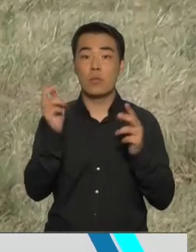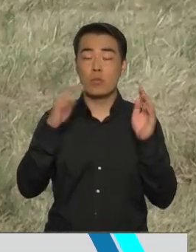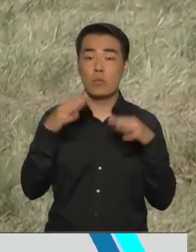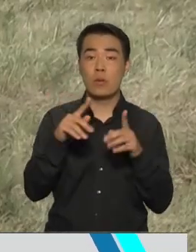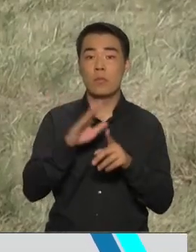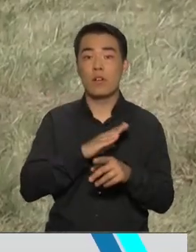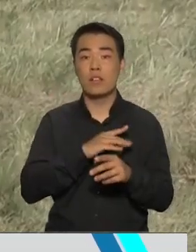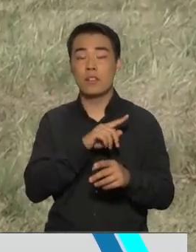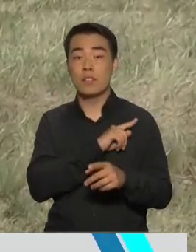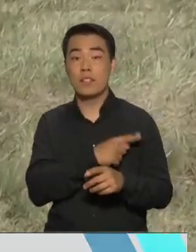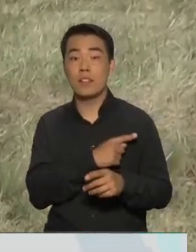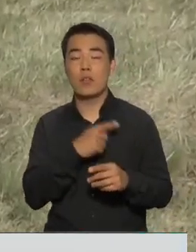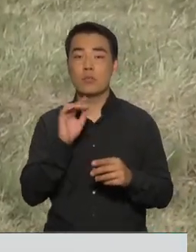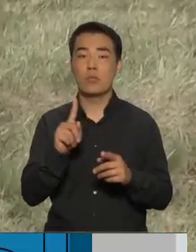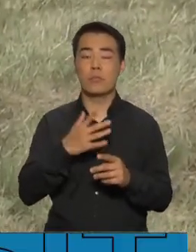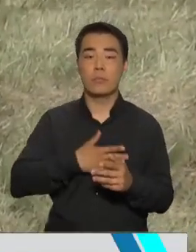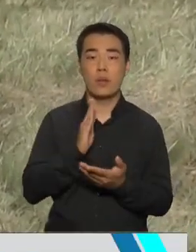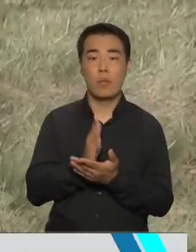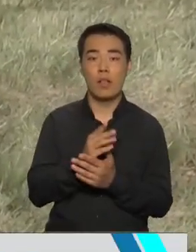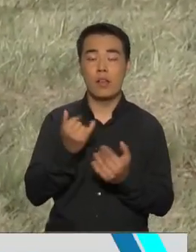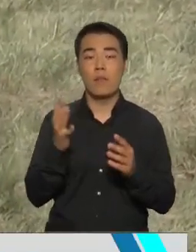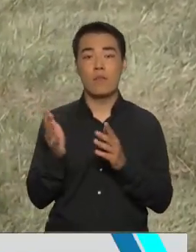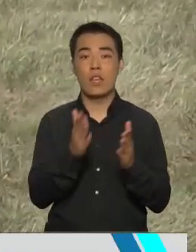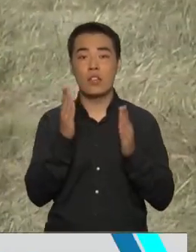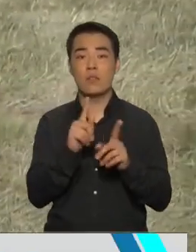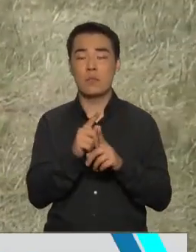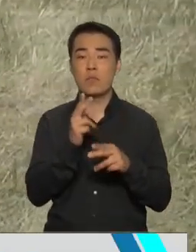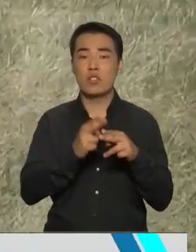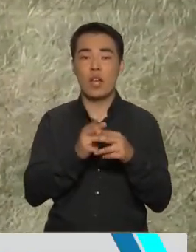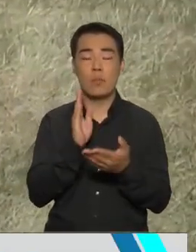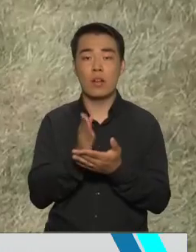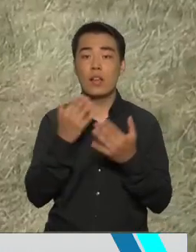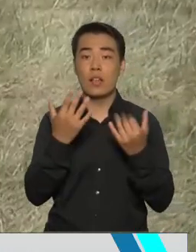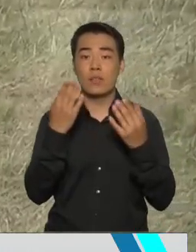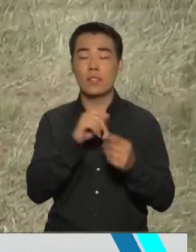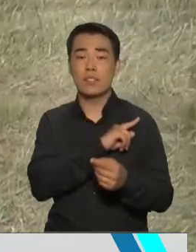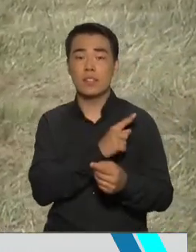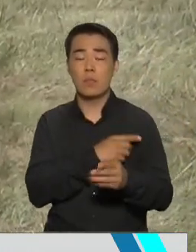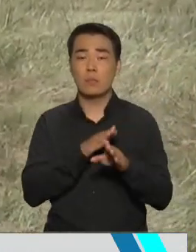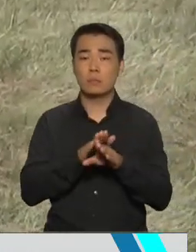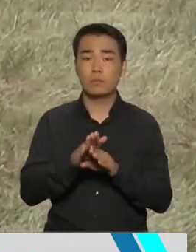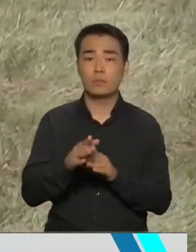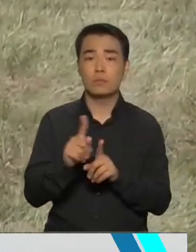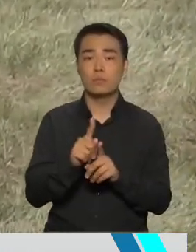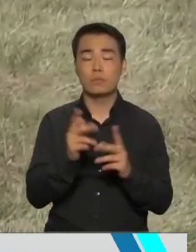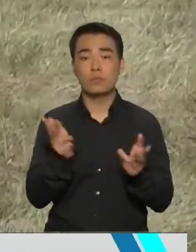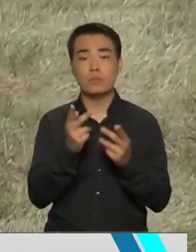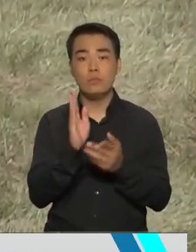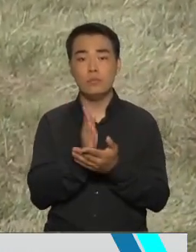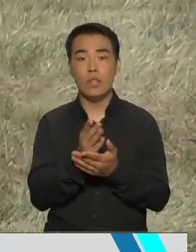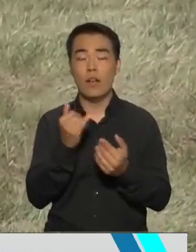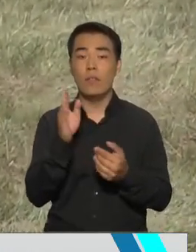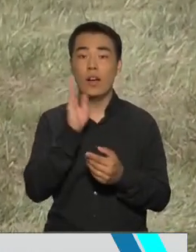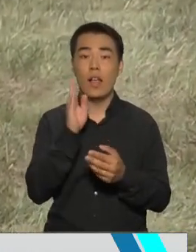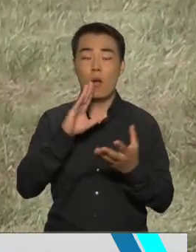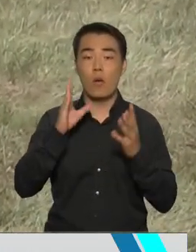төмен, біресе жоғары көтеріледі. Жел қатты кедергі келтіреді әрине. Біз қазір бар күшімізді салып жатырмыз. Минералданған